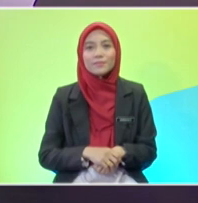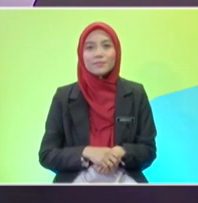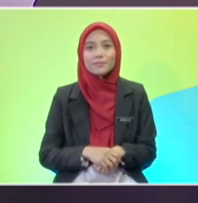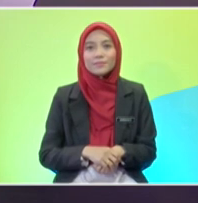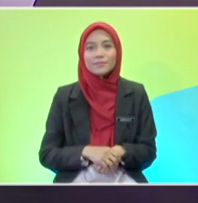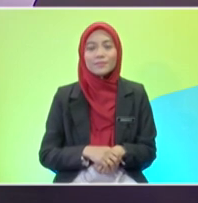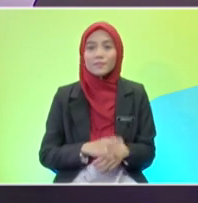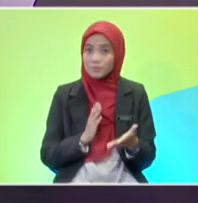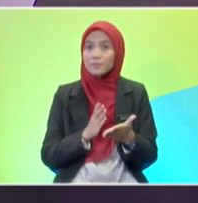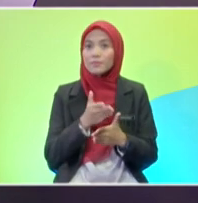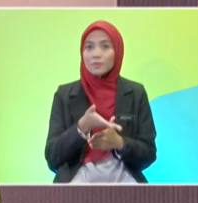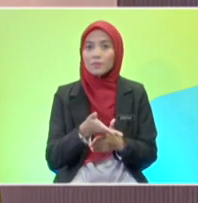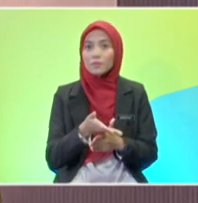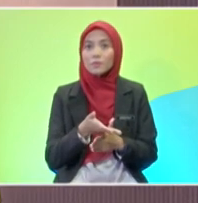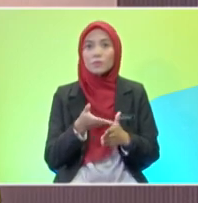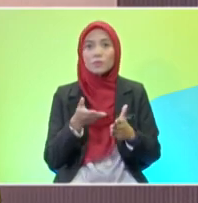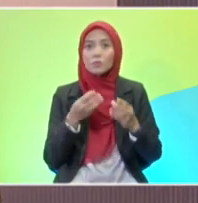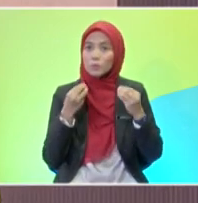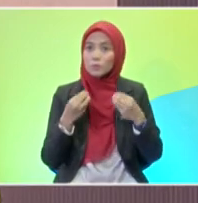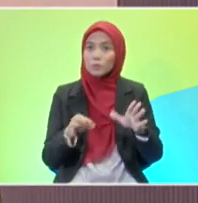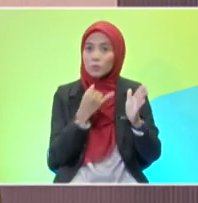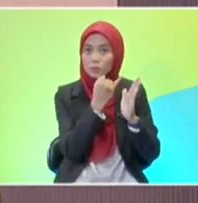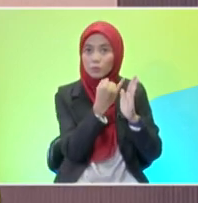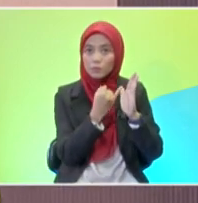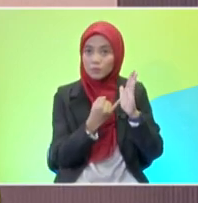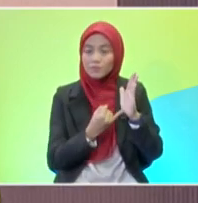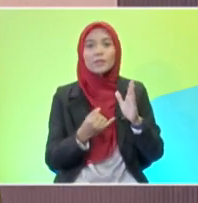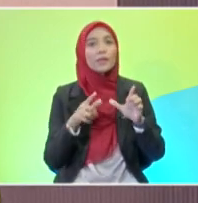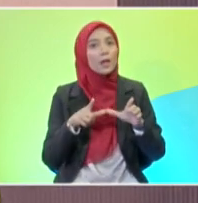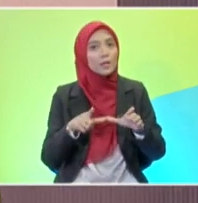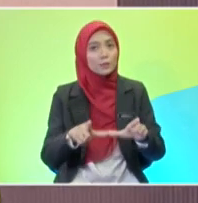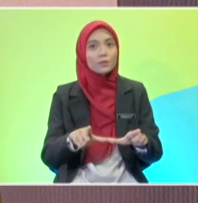seterusnya kalau kita laka dekat kayu kita